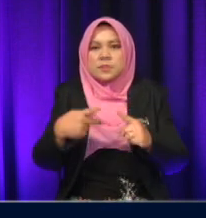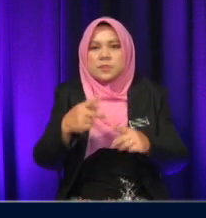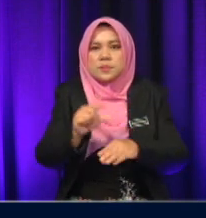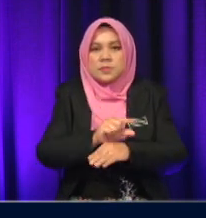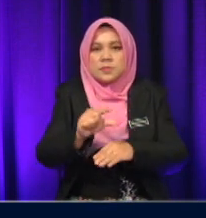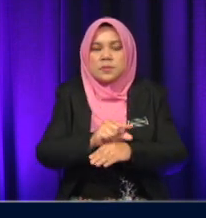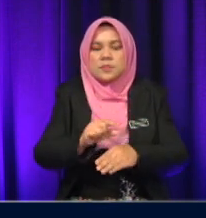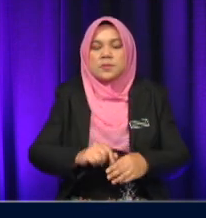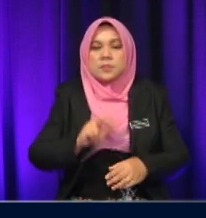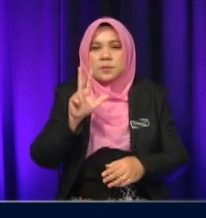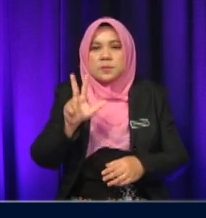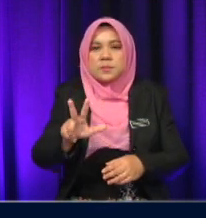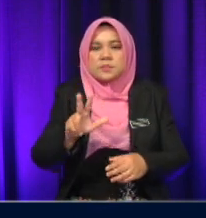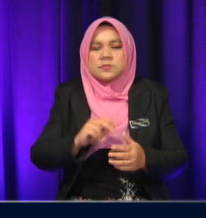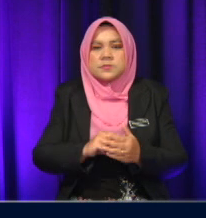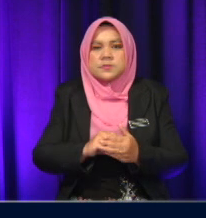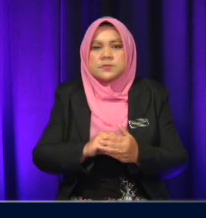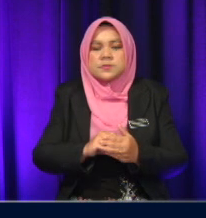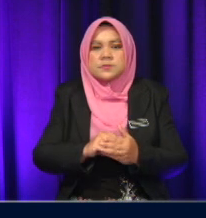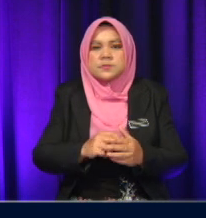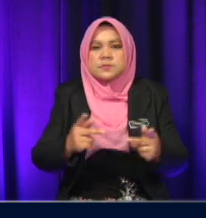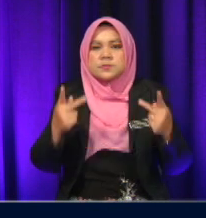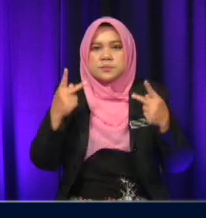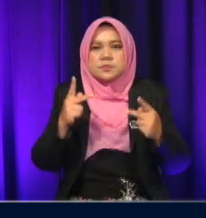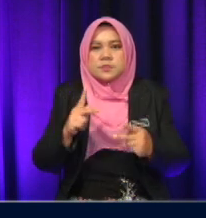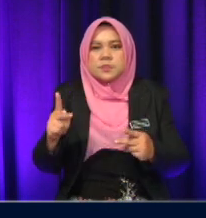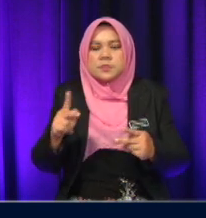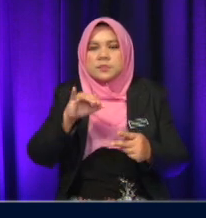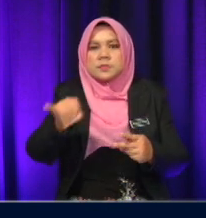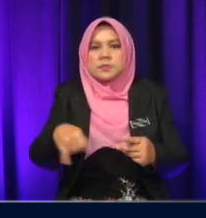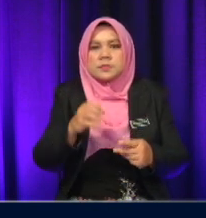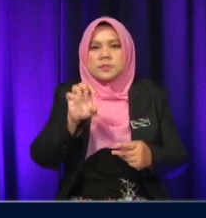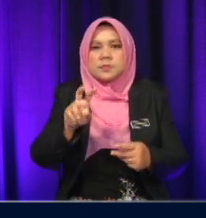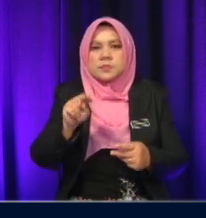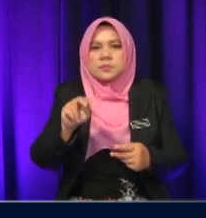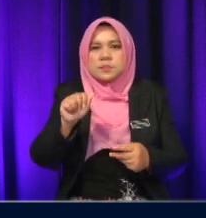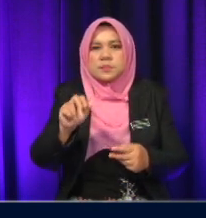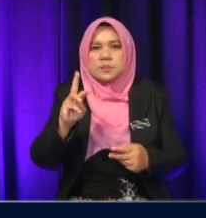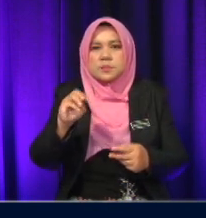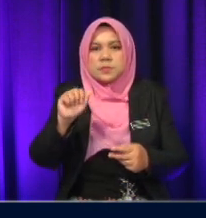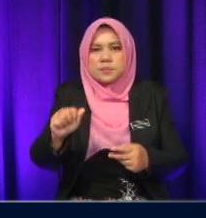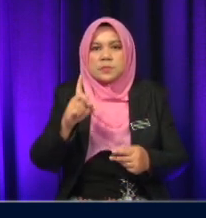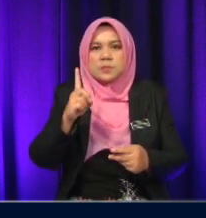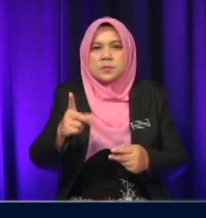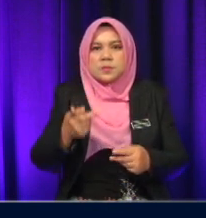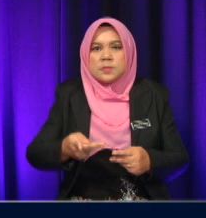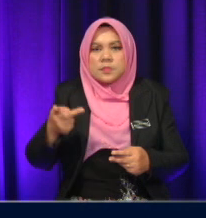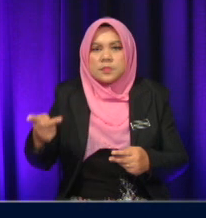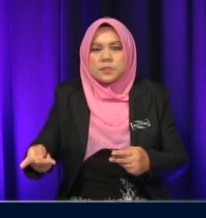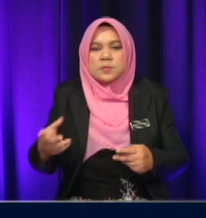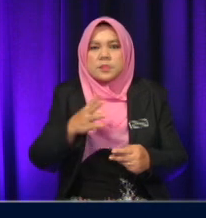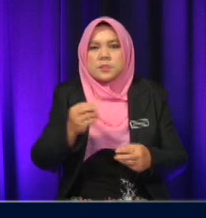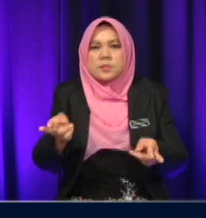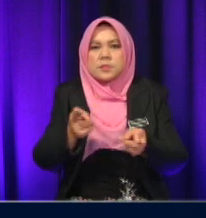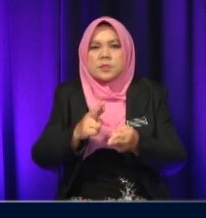Dan yang ketiga, mengukuhkan penjenamaan sesuatu produk dan rakan